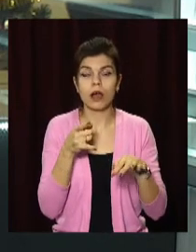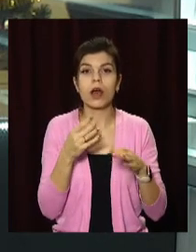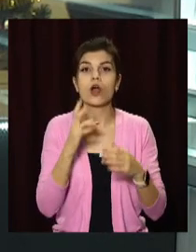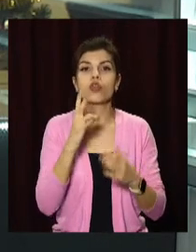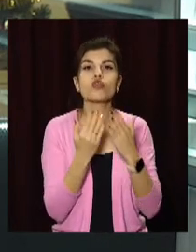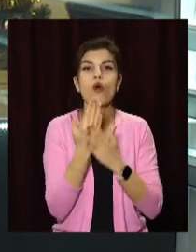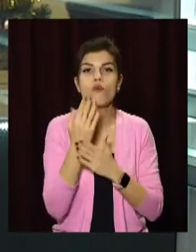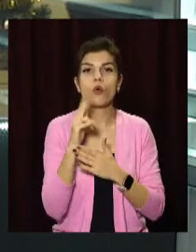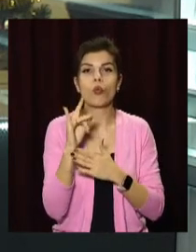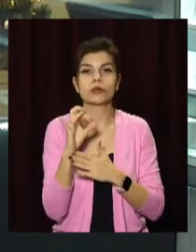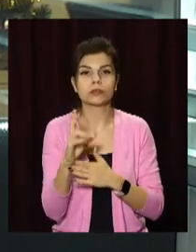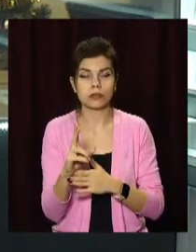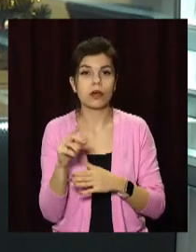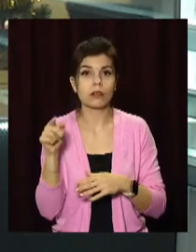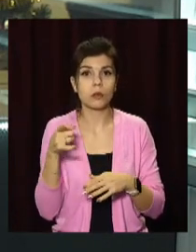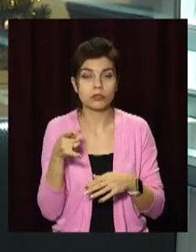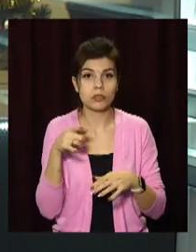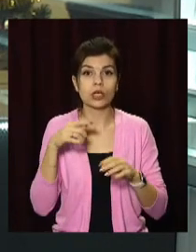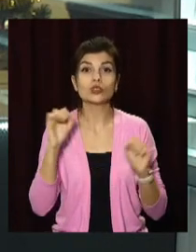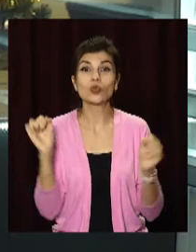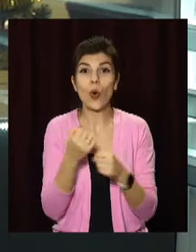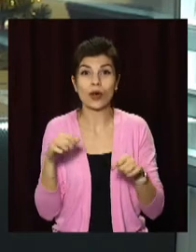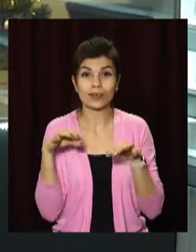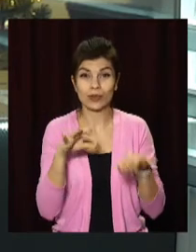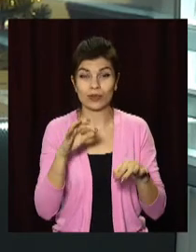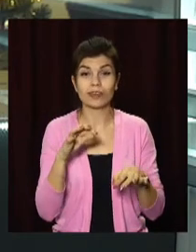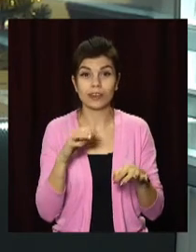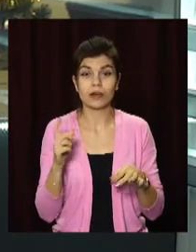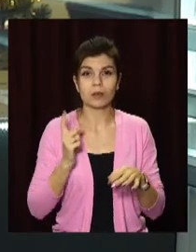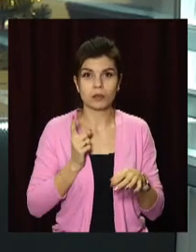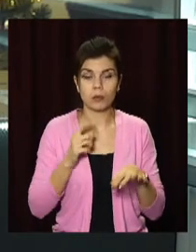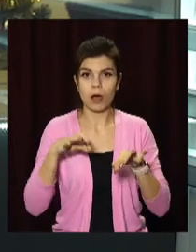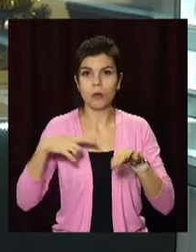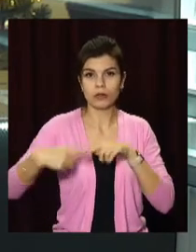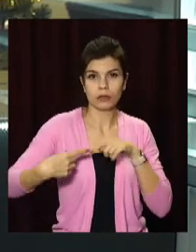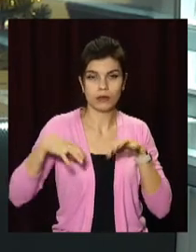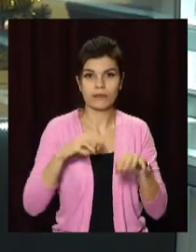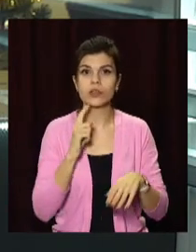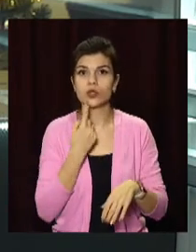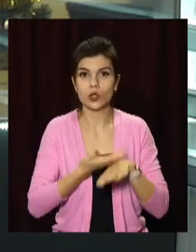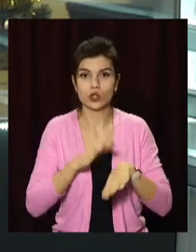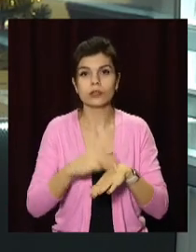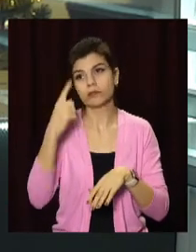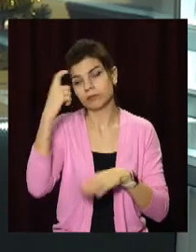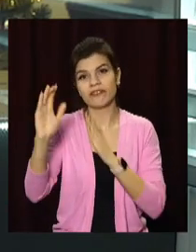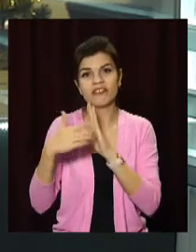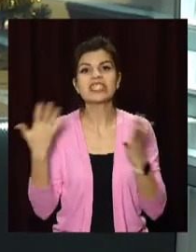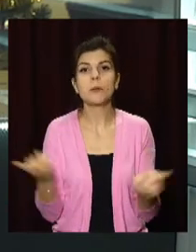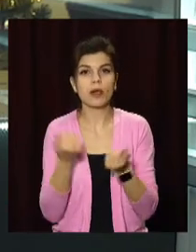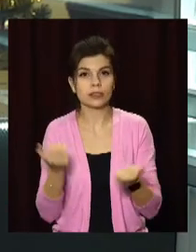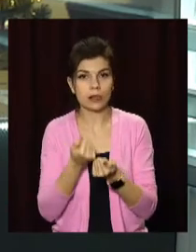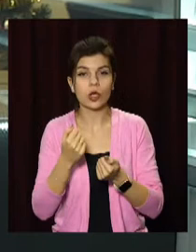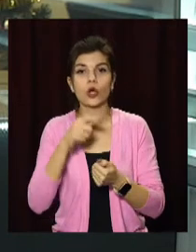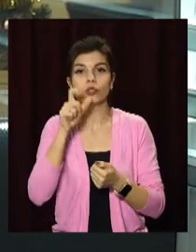Новокурське Широківського району. На допомогу направили черговий караул 65-ї пожежно-рятувальної частини. Машини з